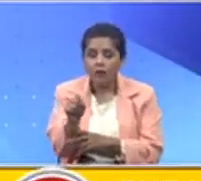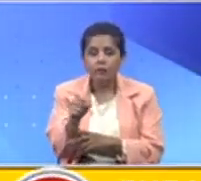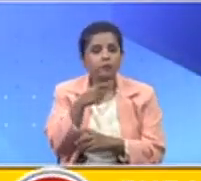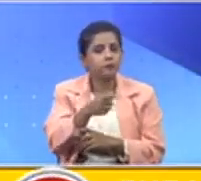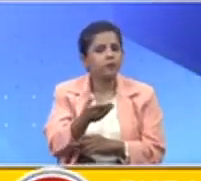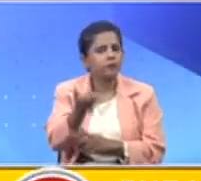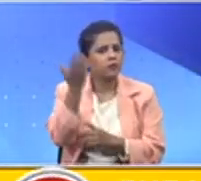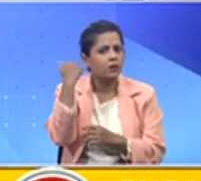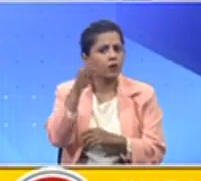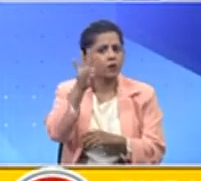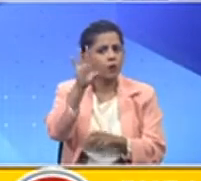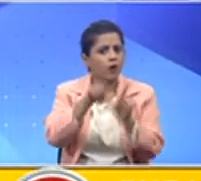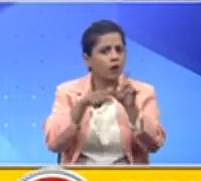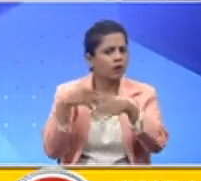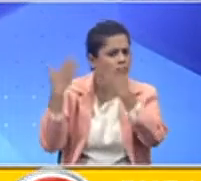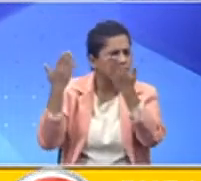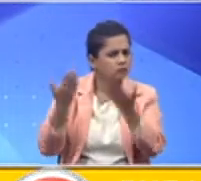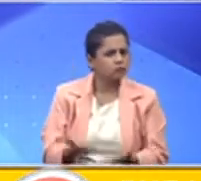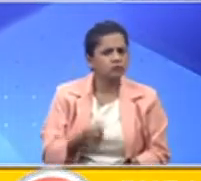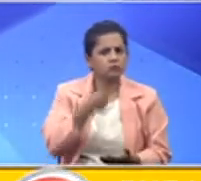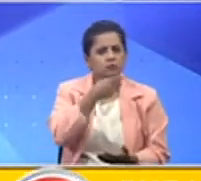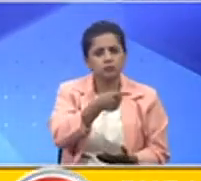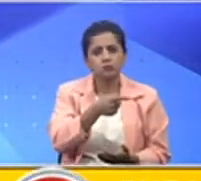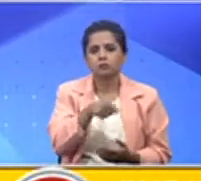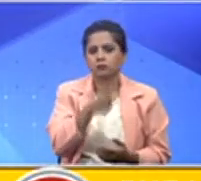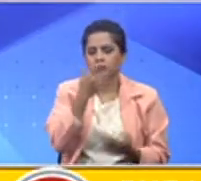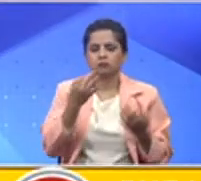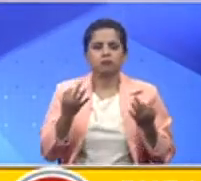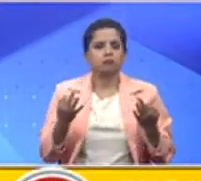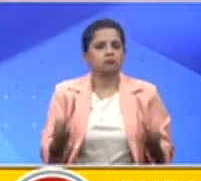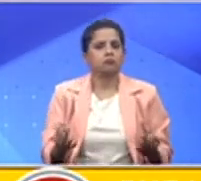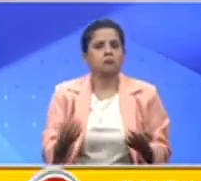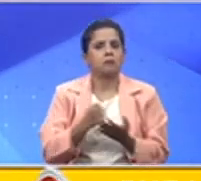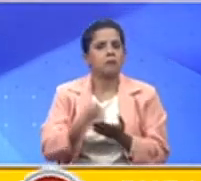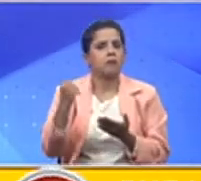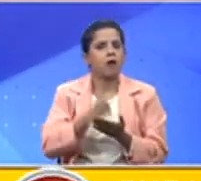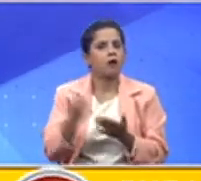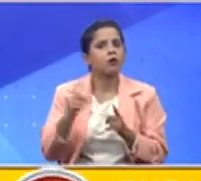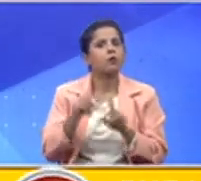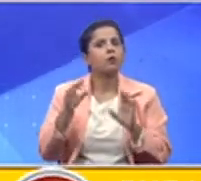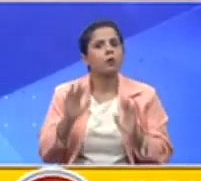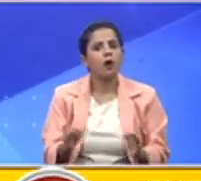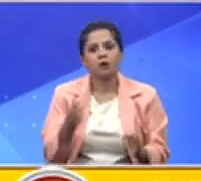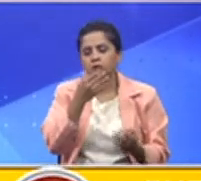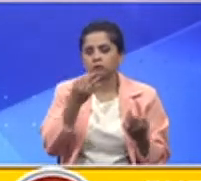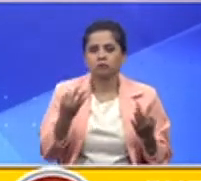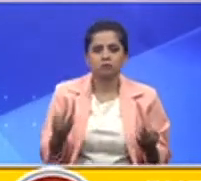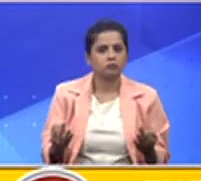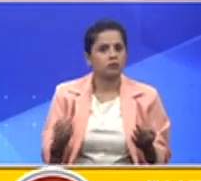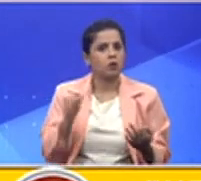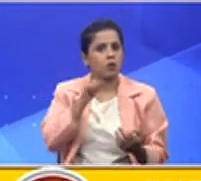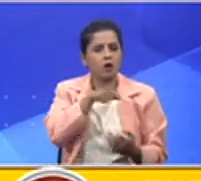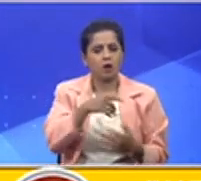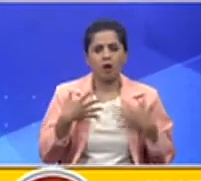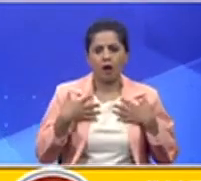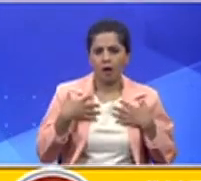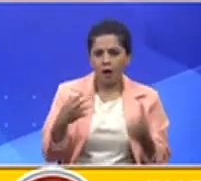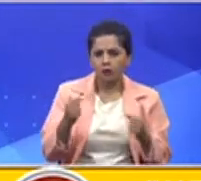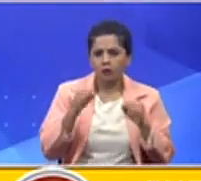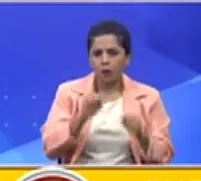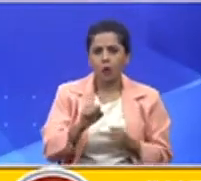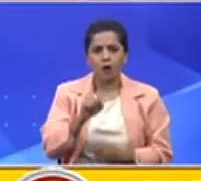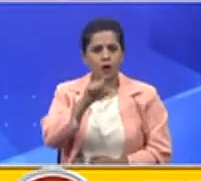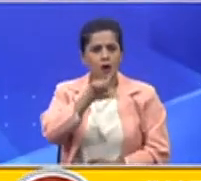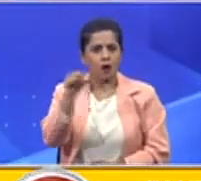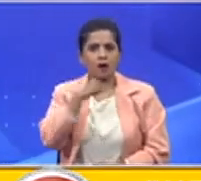पिछले चालिस साल से योग प्रक्टिश कर रही है वो अपने स्वास्त और सो